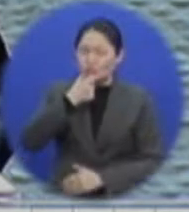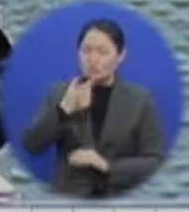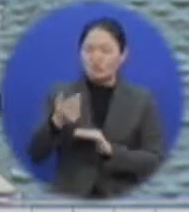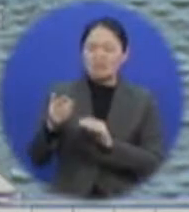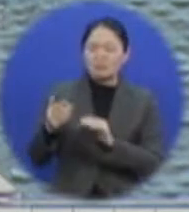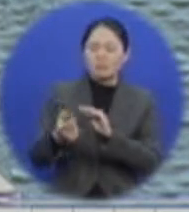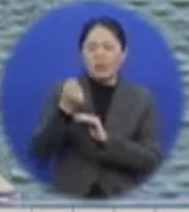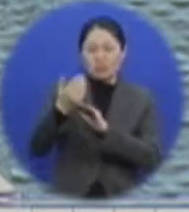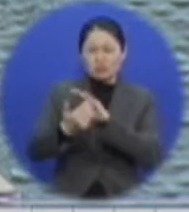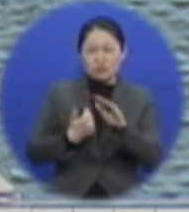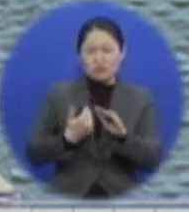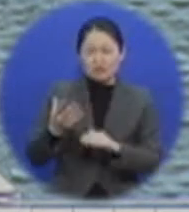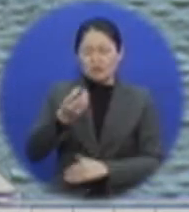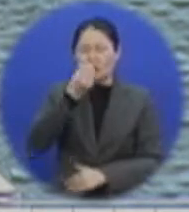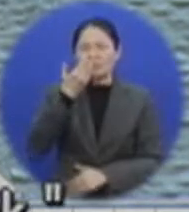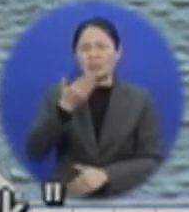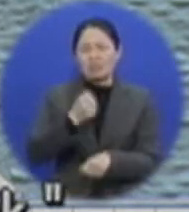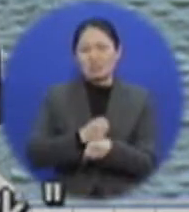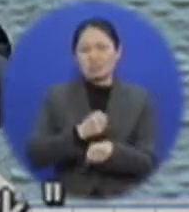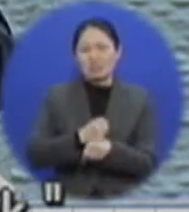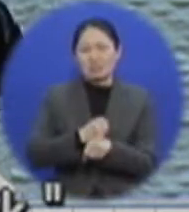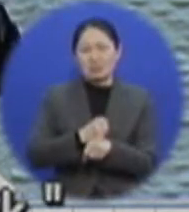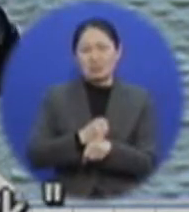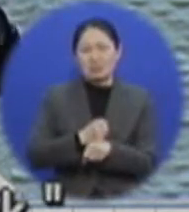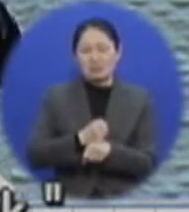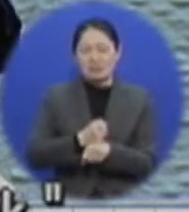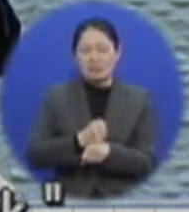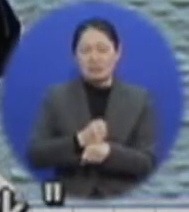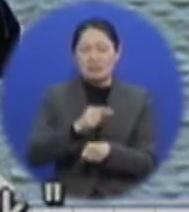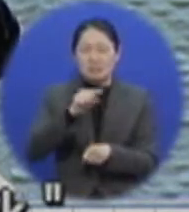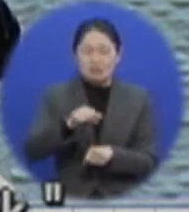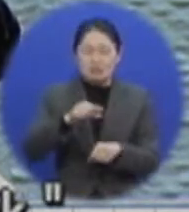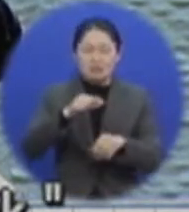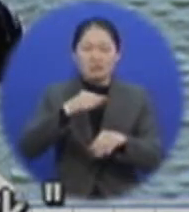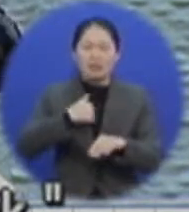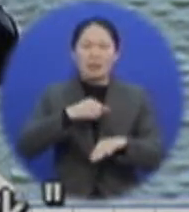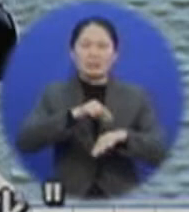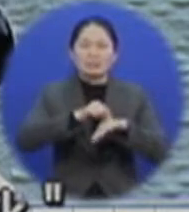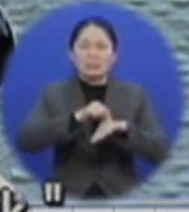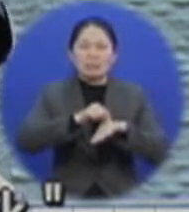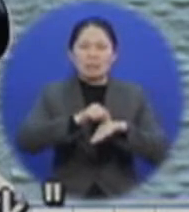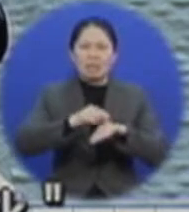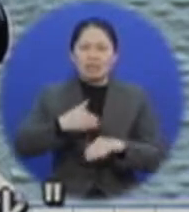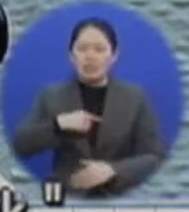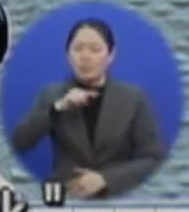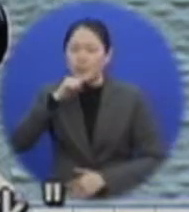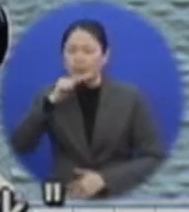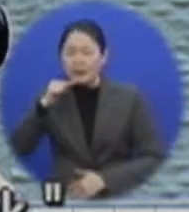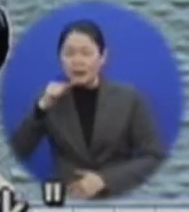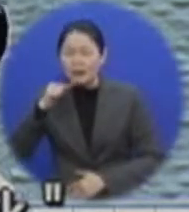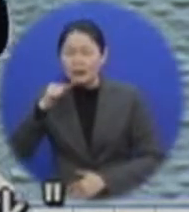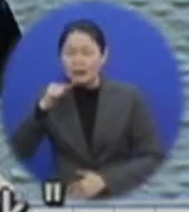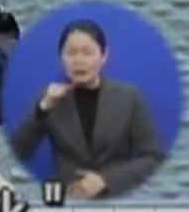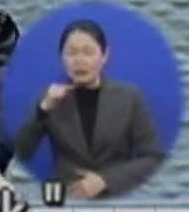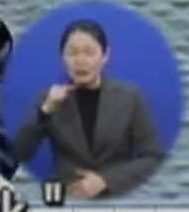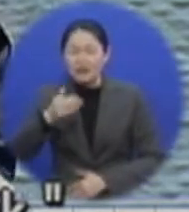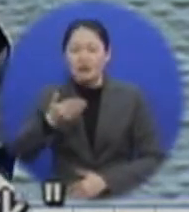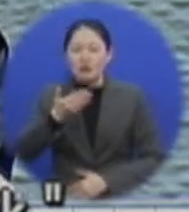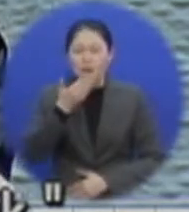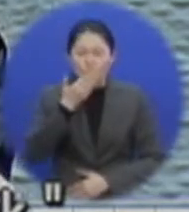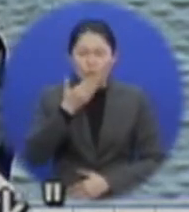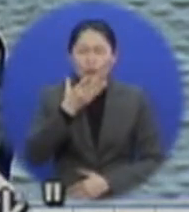성찬을 먼저 하신 거예요 이것은 데 살이라 이것을 내 피라 먹고